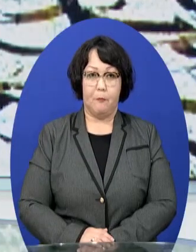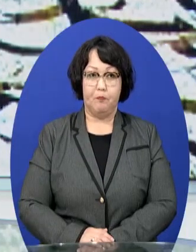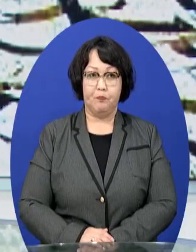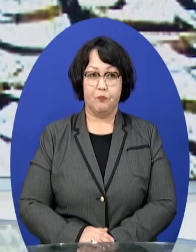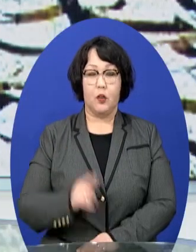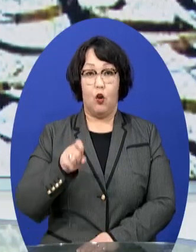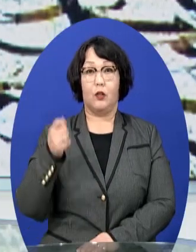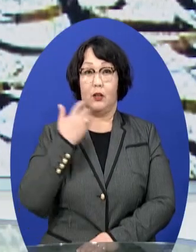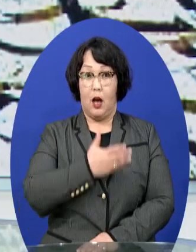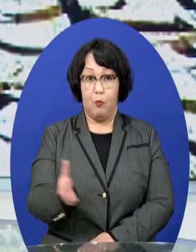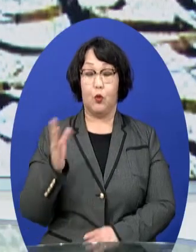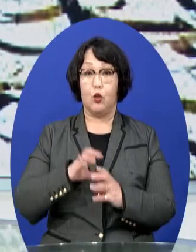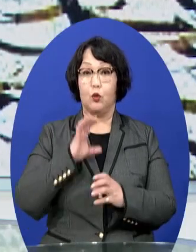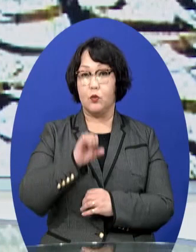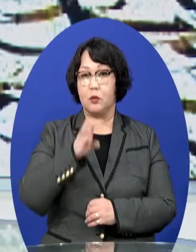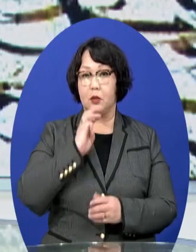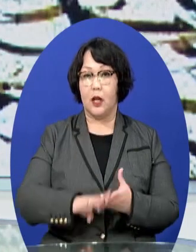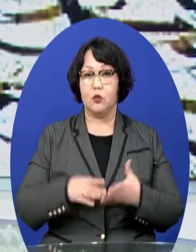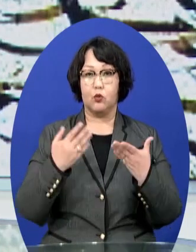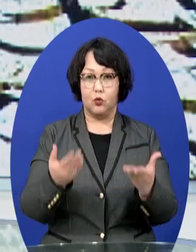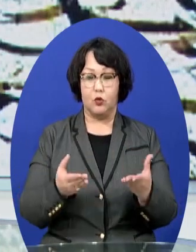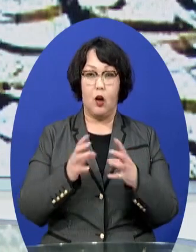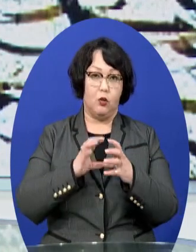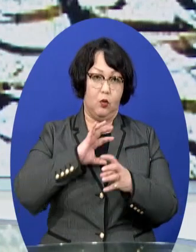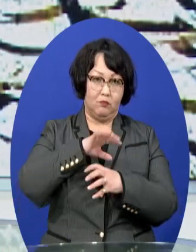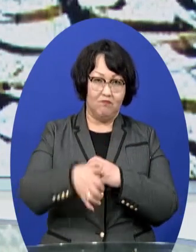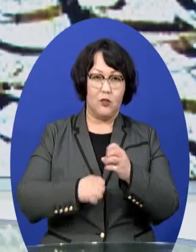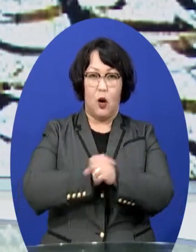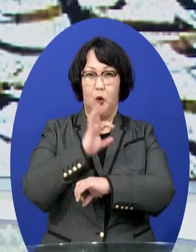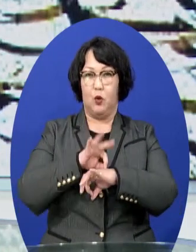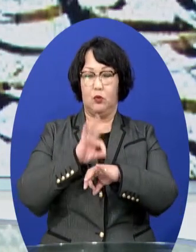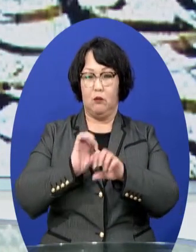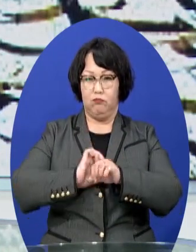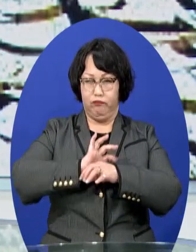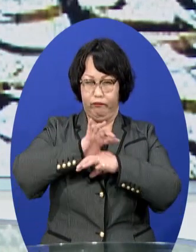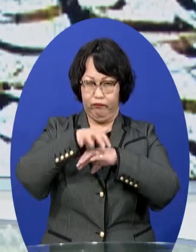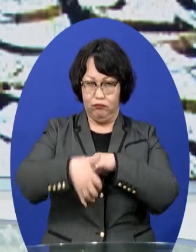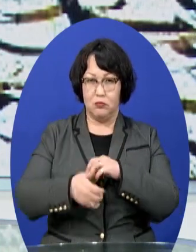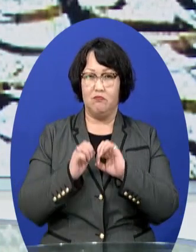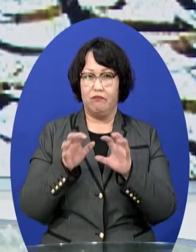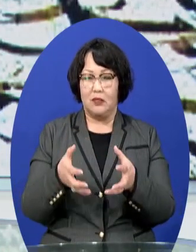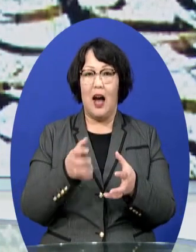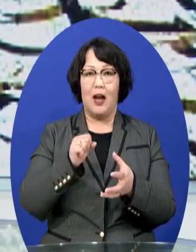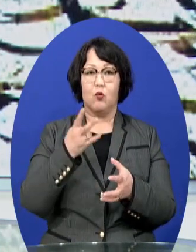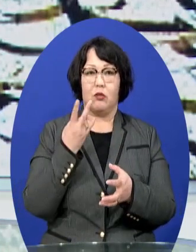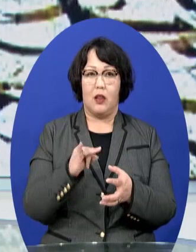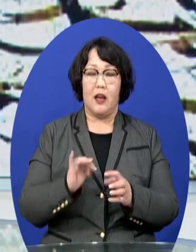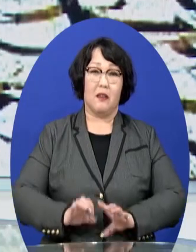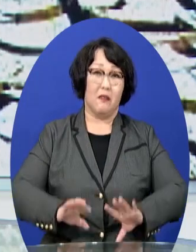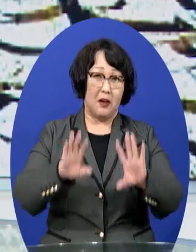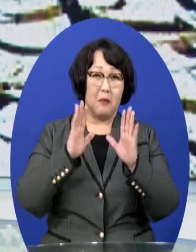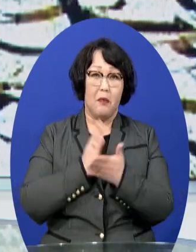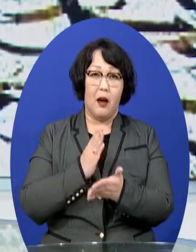Одоо үзэгчдийн анхаарлыг дэлхийн мэдээнд хандуулъя. Дэлхийн нийтэд хамарсан COVID-19-ийн сар дахлын аюул эрсдэл бүрэн арилж дуусаагүй байгаа энэ цаг